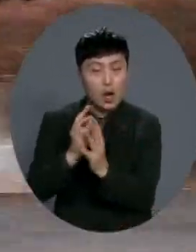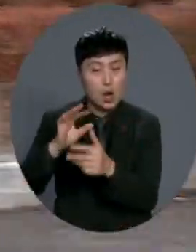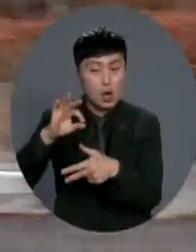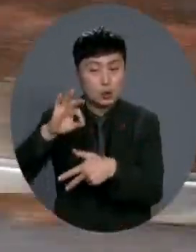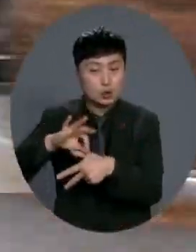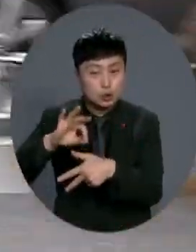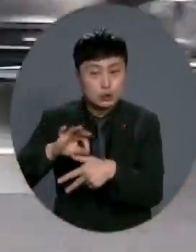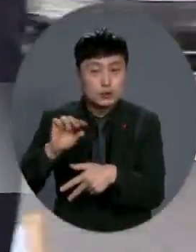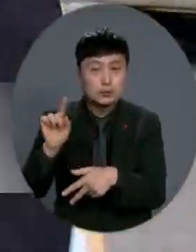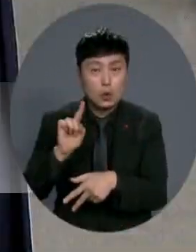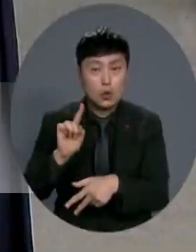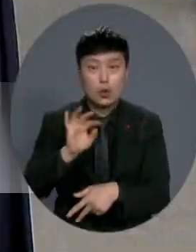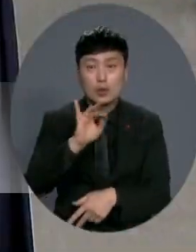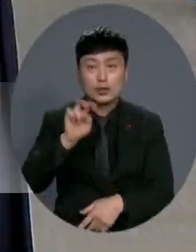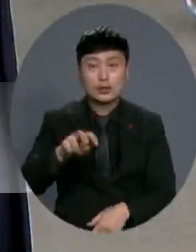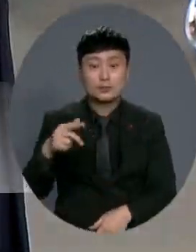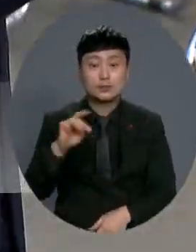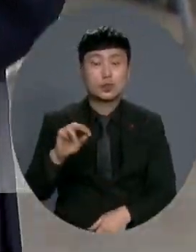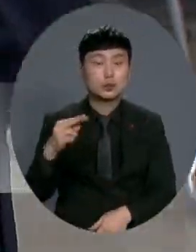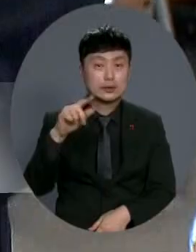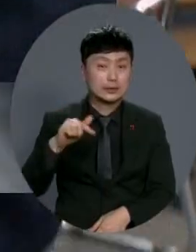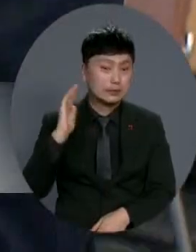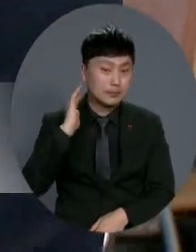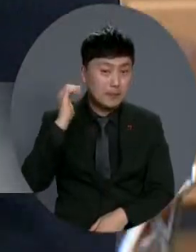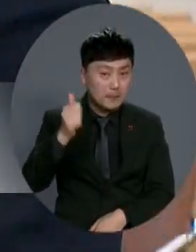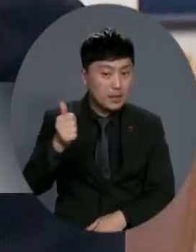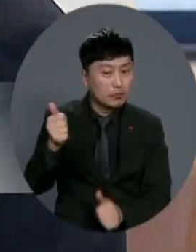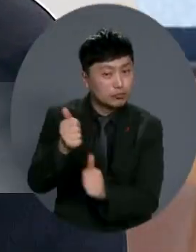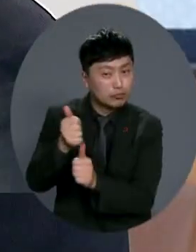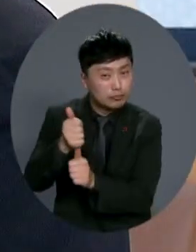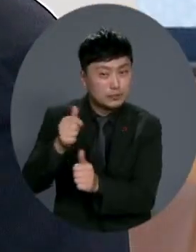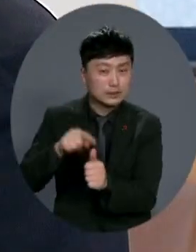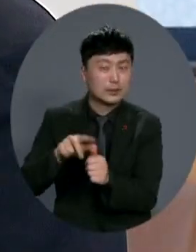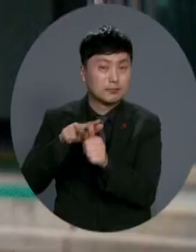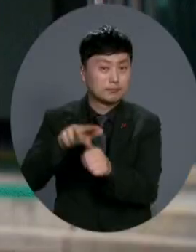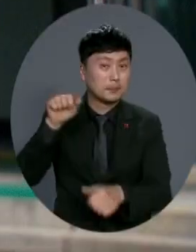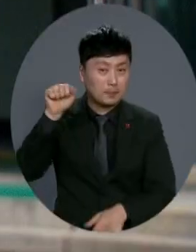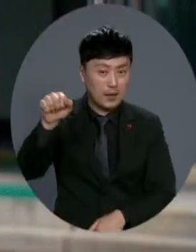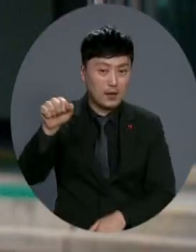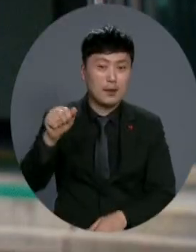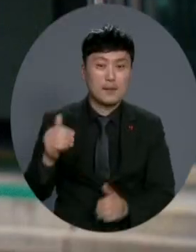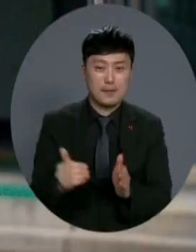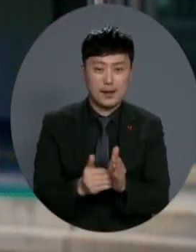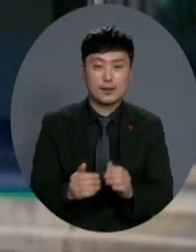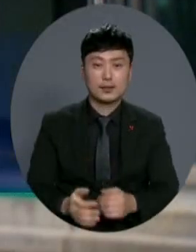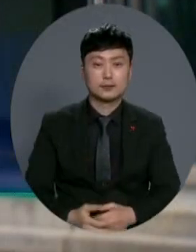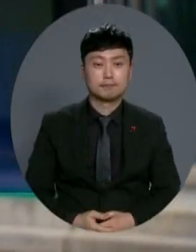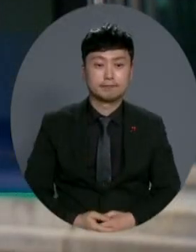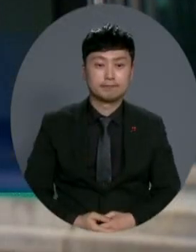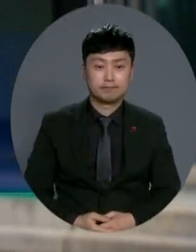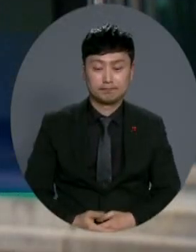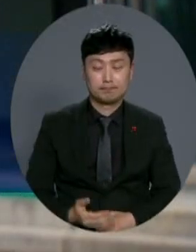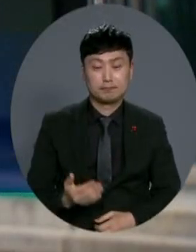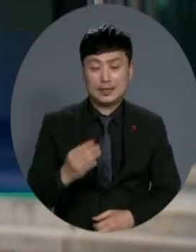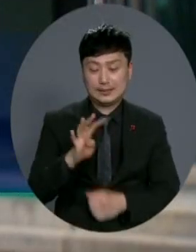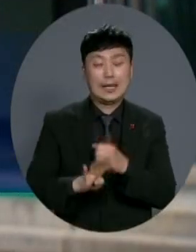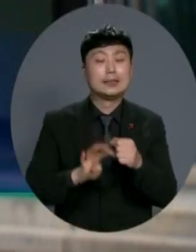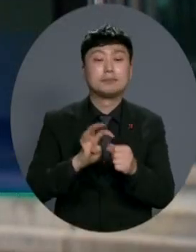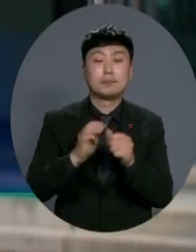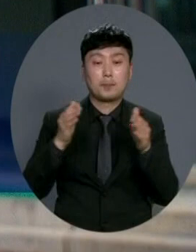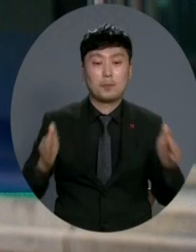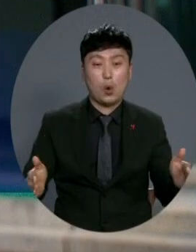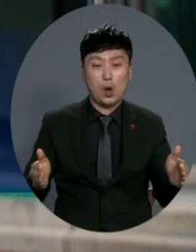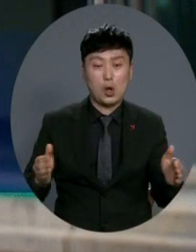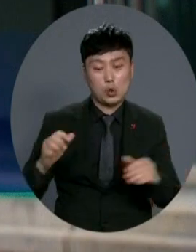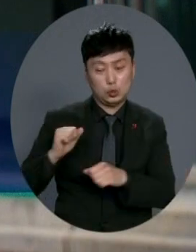임종득 전 대통령실 국가 안보실 2차장이 출사표를 냈고 지난 40년간 군인으로서